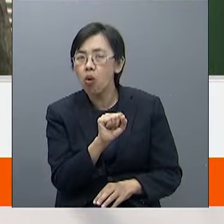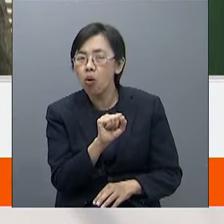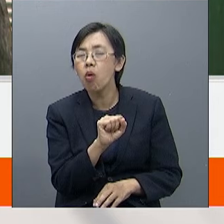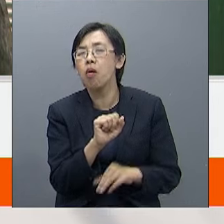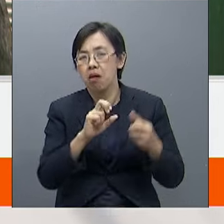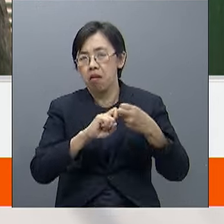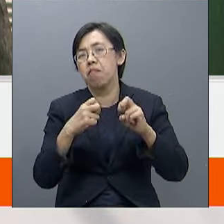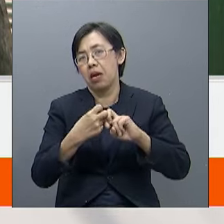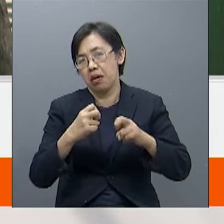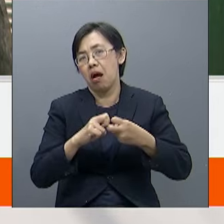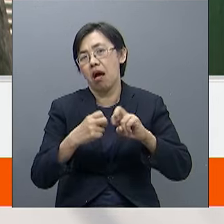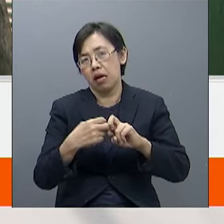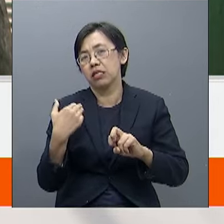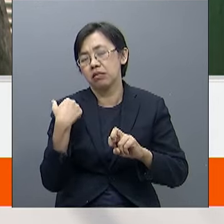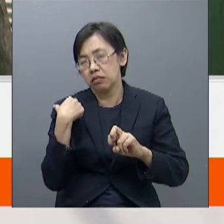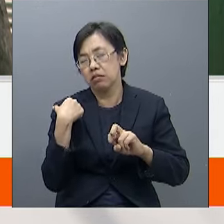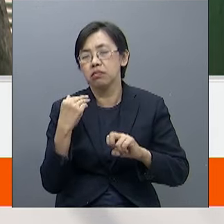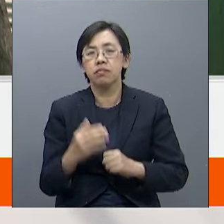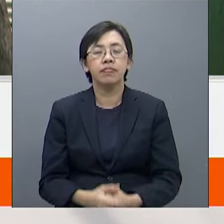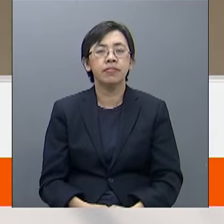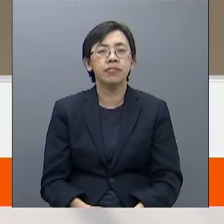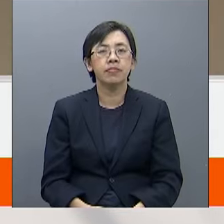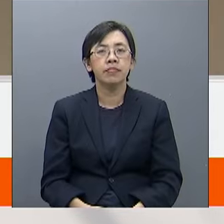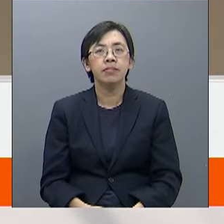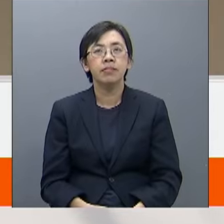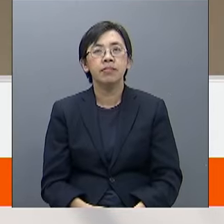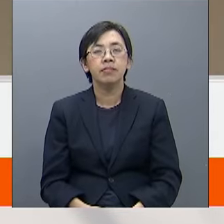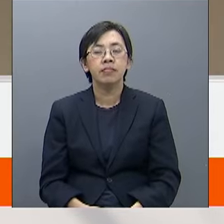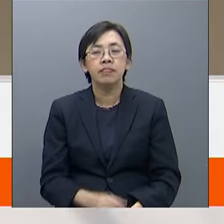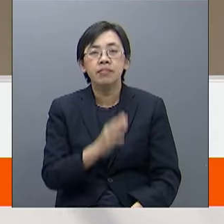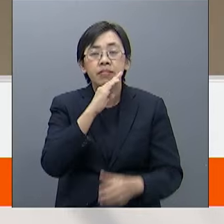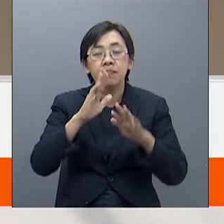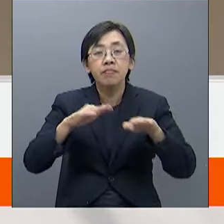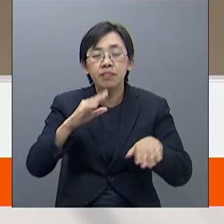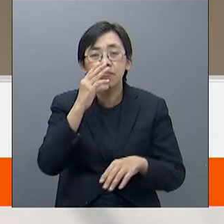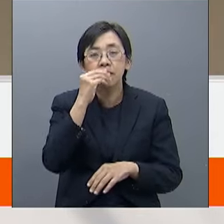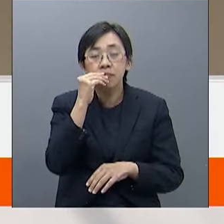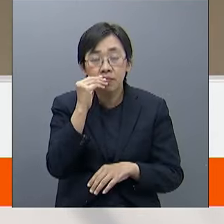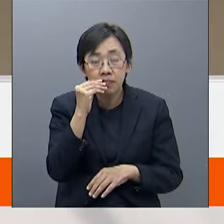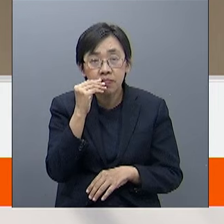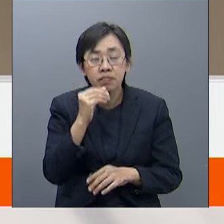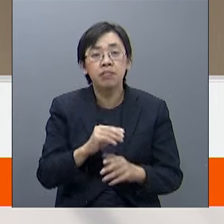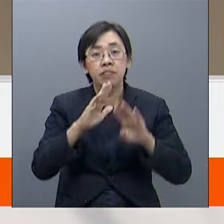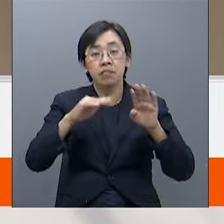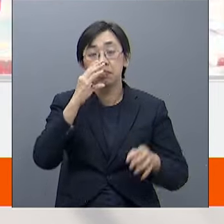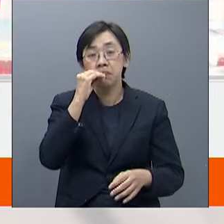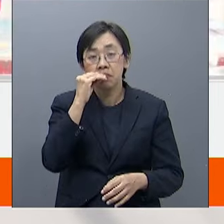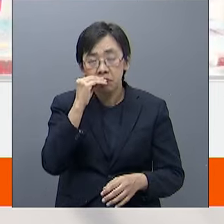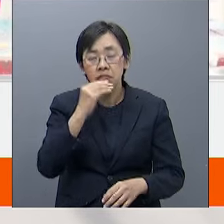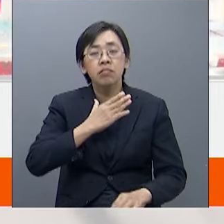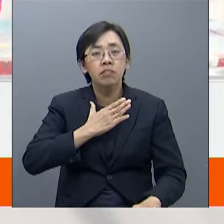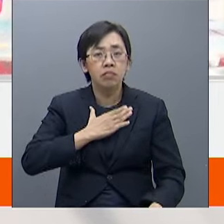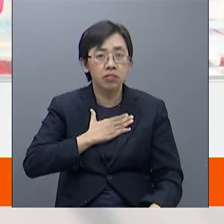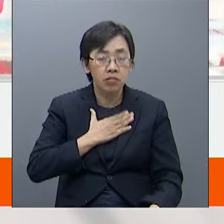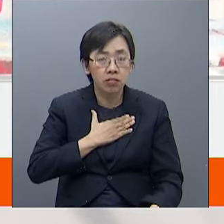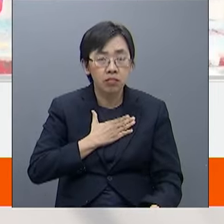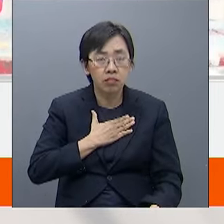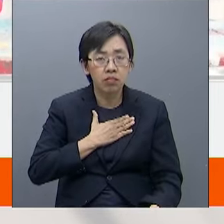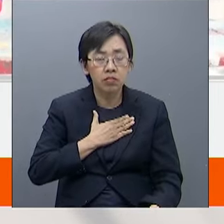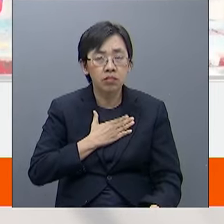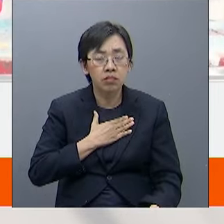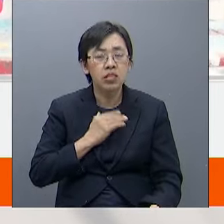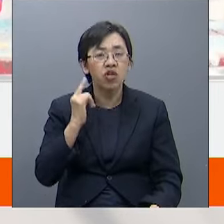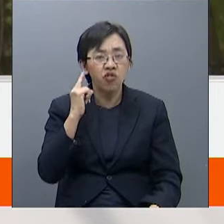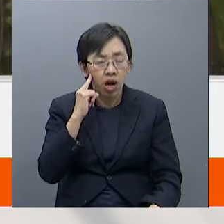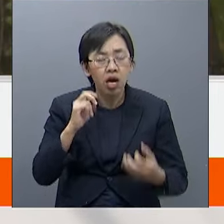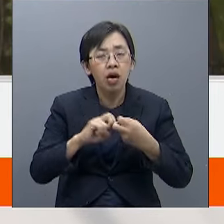หาที่ค่อนข้างซีเรียสแล้วเมื่อไหร่ก็ตามที่เด็กเอ่ยปากออกมาเราควรจะคิดไว้ก่อนเลยว่านี่เป็นปัญห